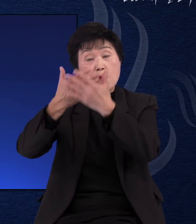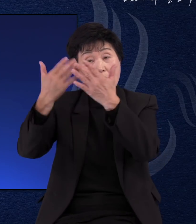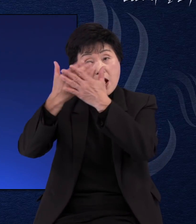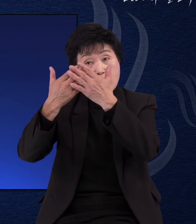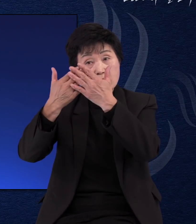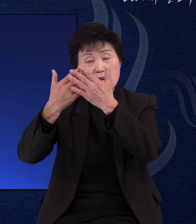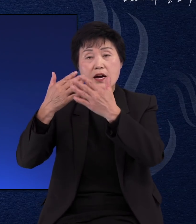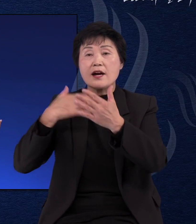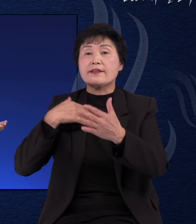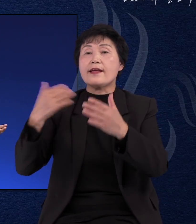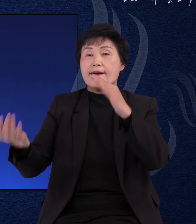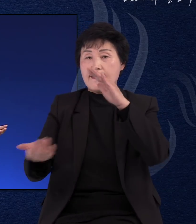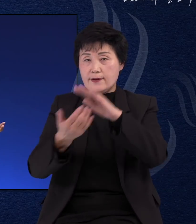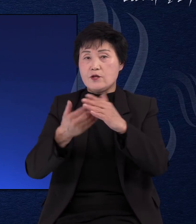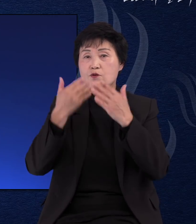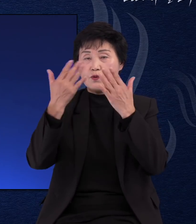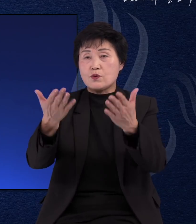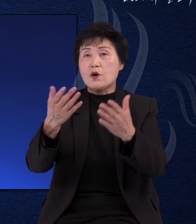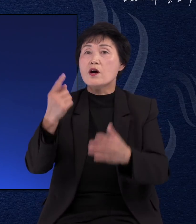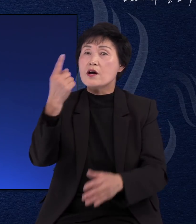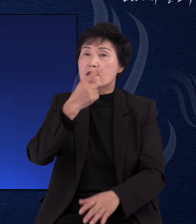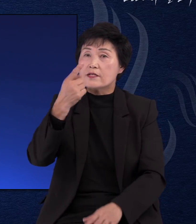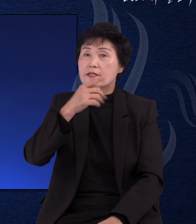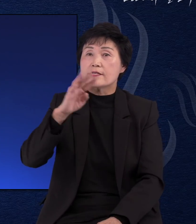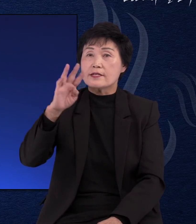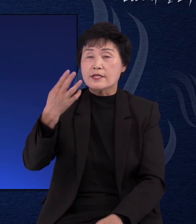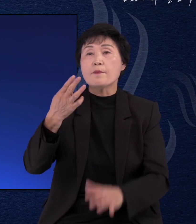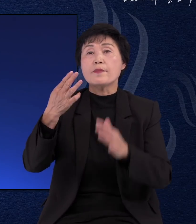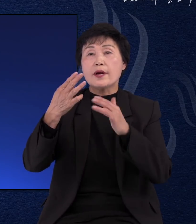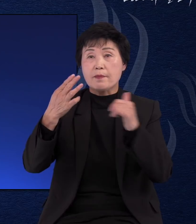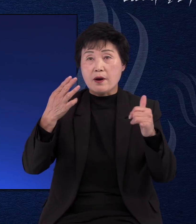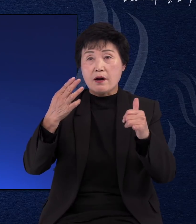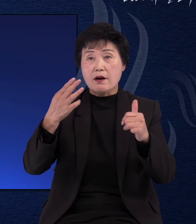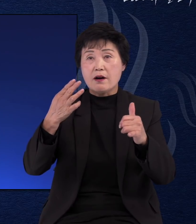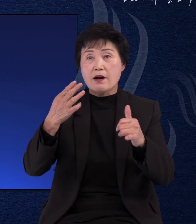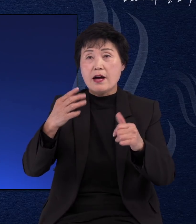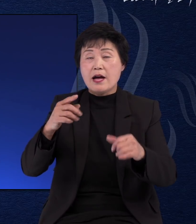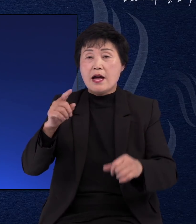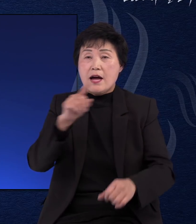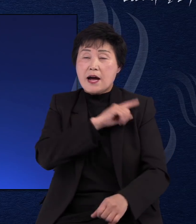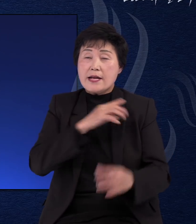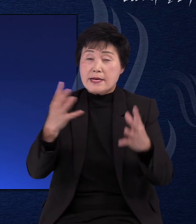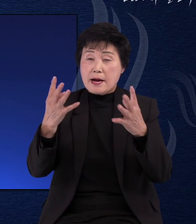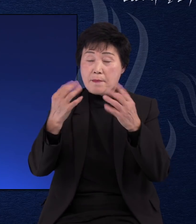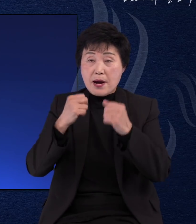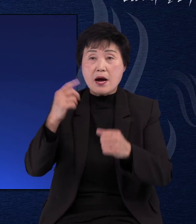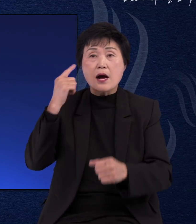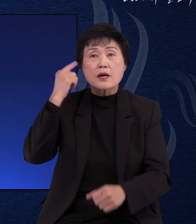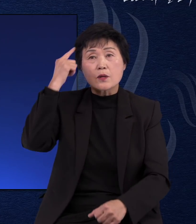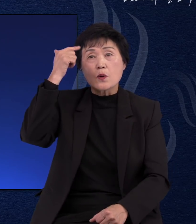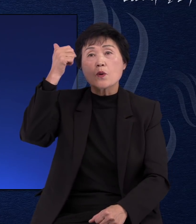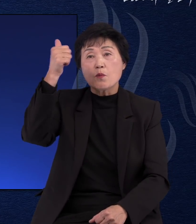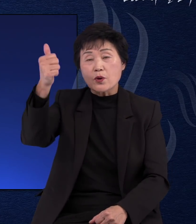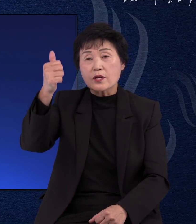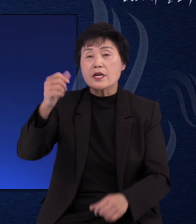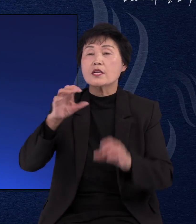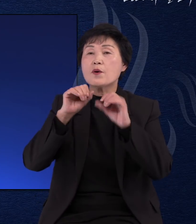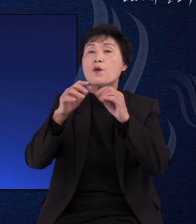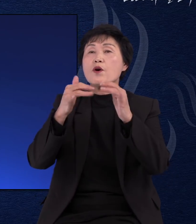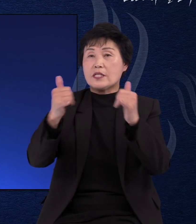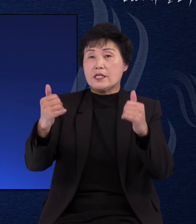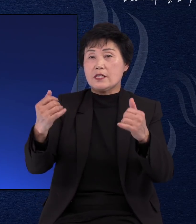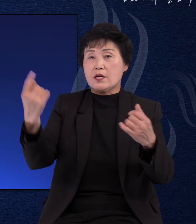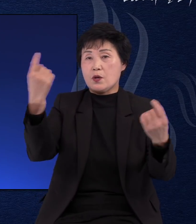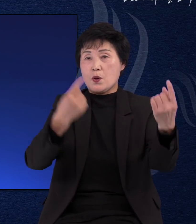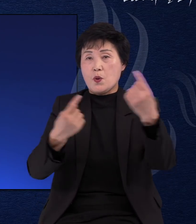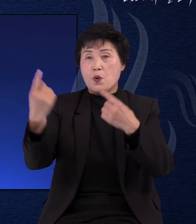성취하노라. 1300명, 37차 총회 중에 가장 많은 목회자 선교사들이 오는 그때에 내가